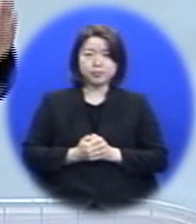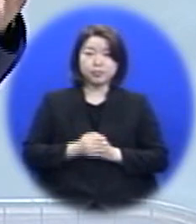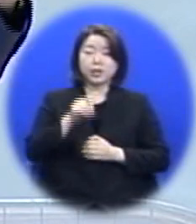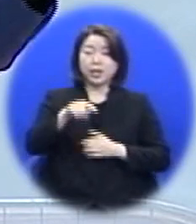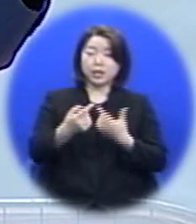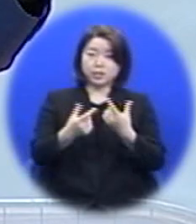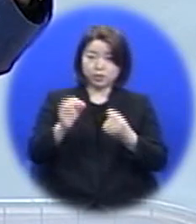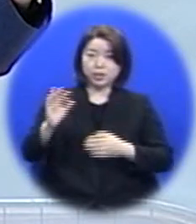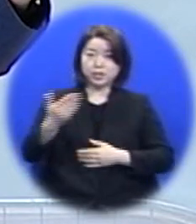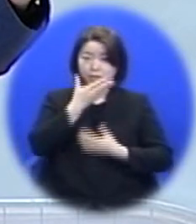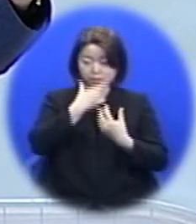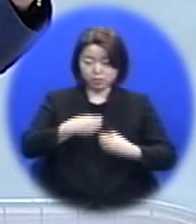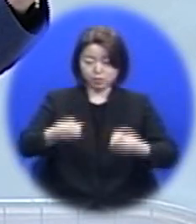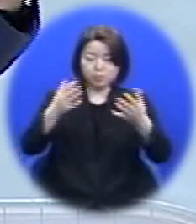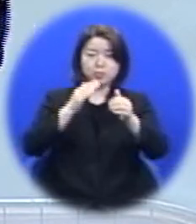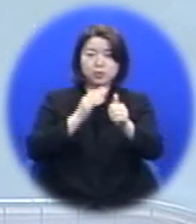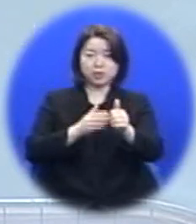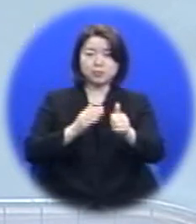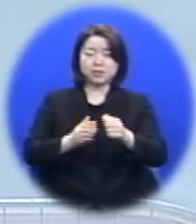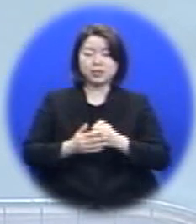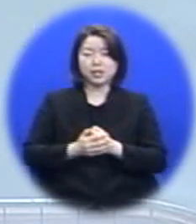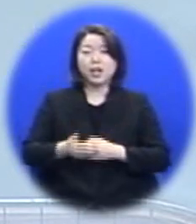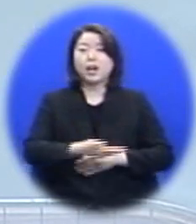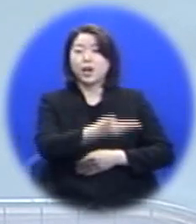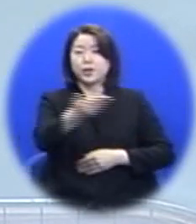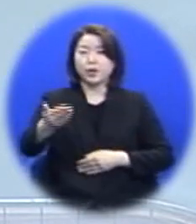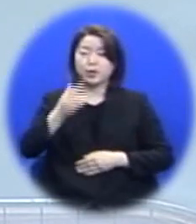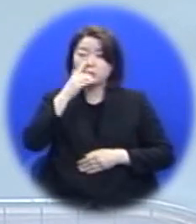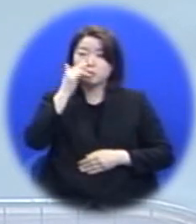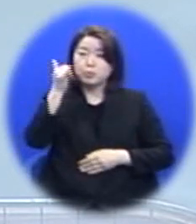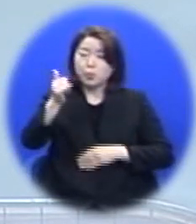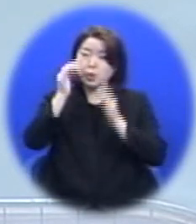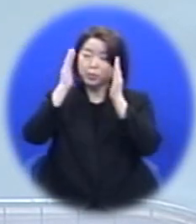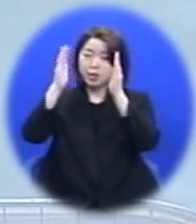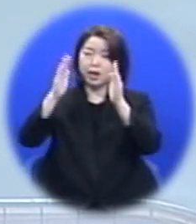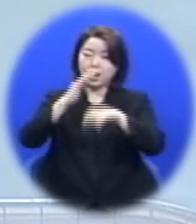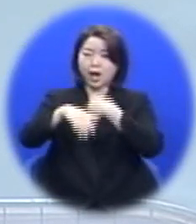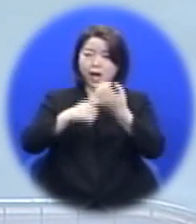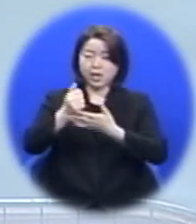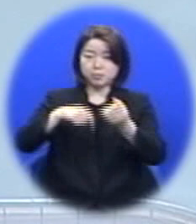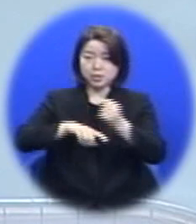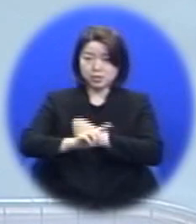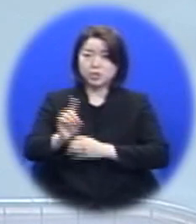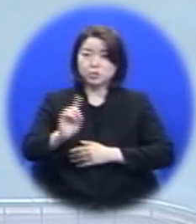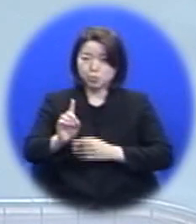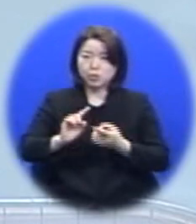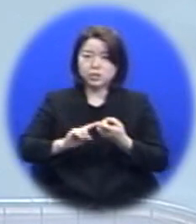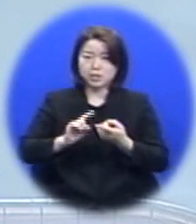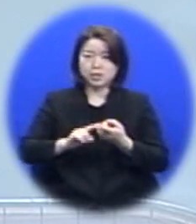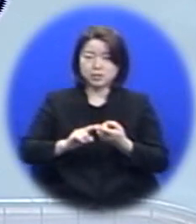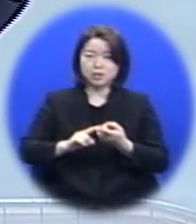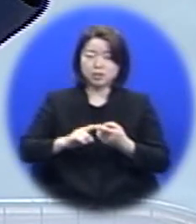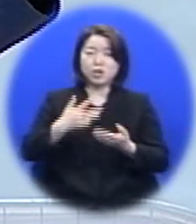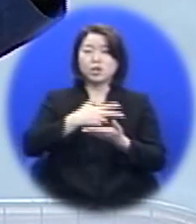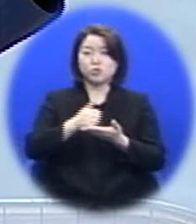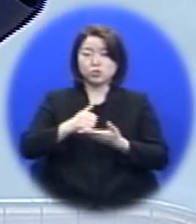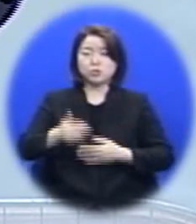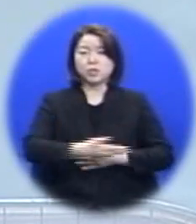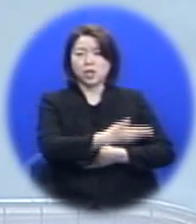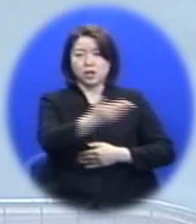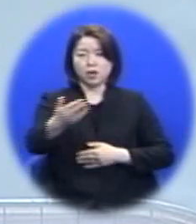그렇게 되기를 축복합니다. 여러분의 부모님을 향한 하나님의 뜻이 무엇인지를 주님이